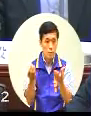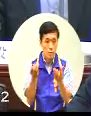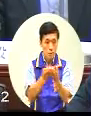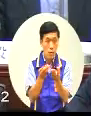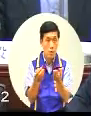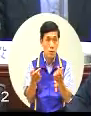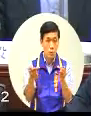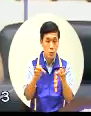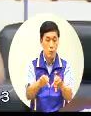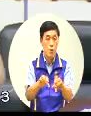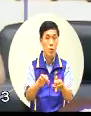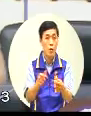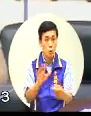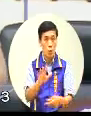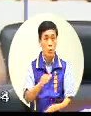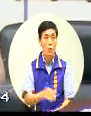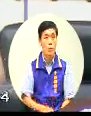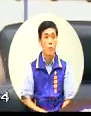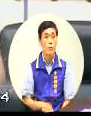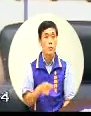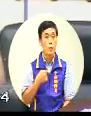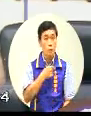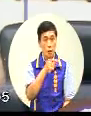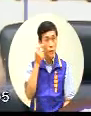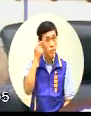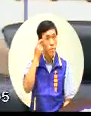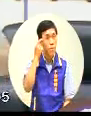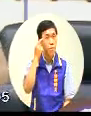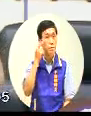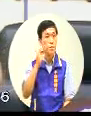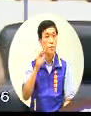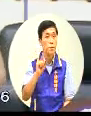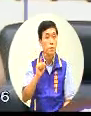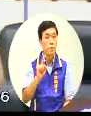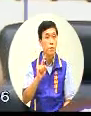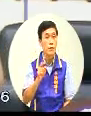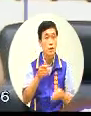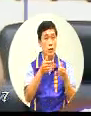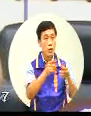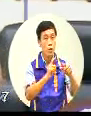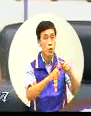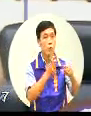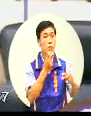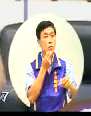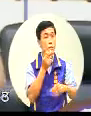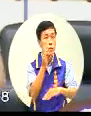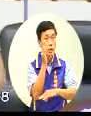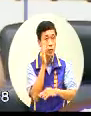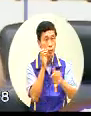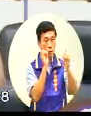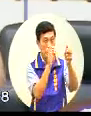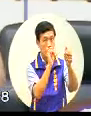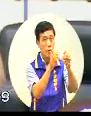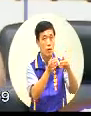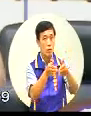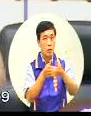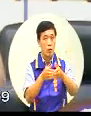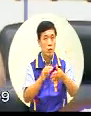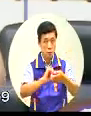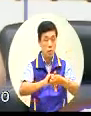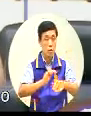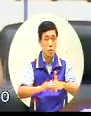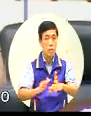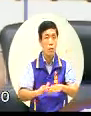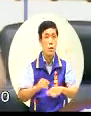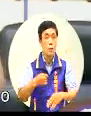刚刚你也是一些我们 的想法要跟那个中央要去反映了， 是一定会，